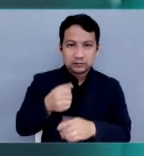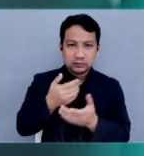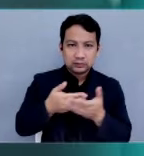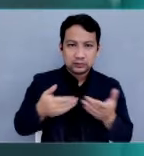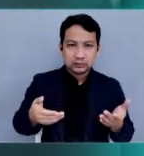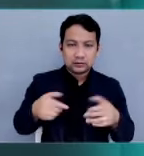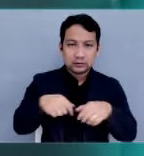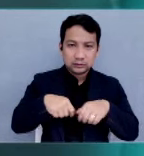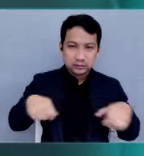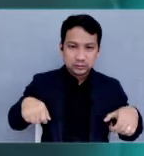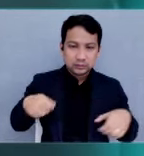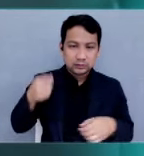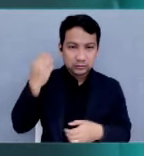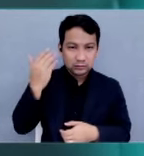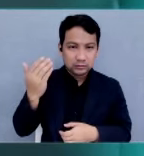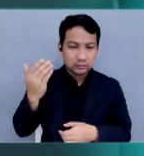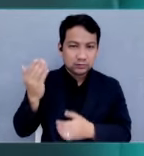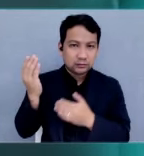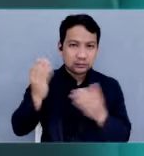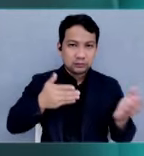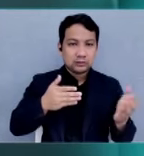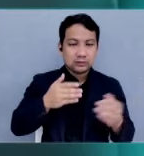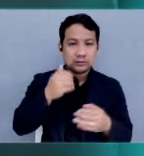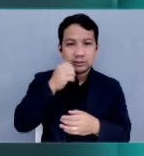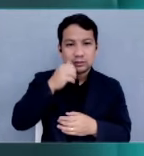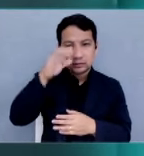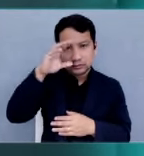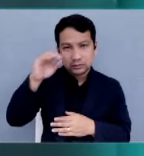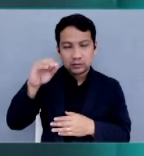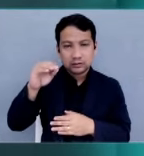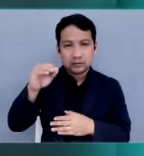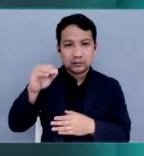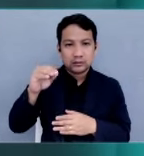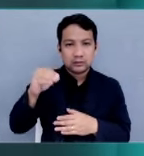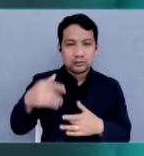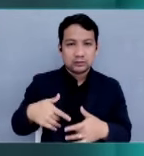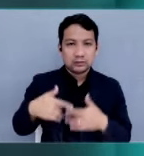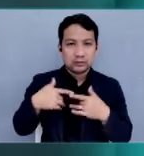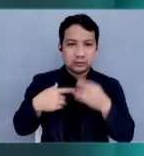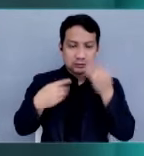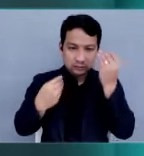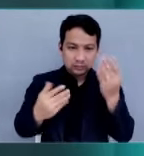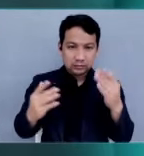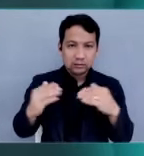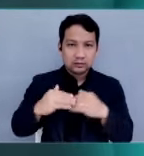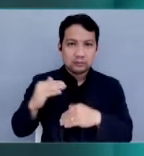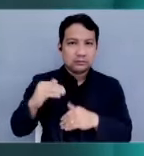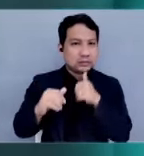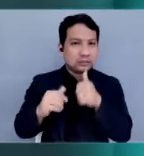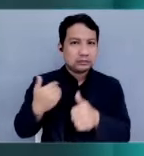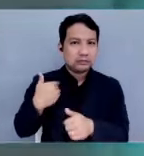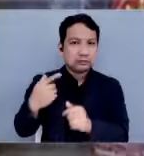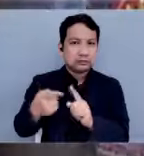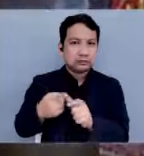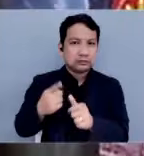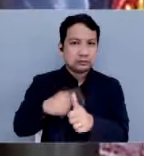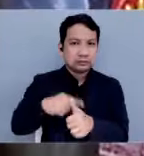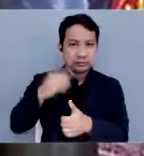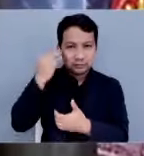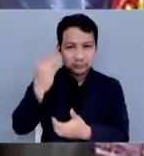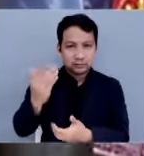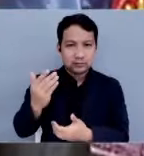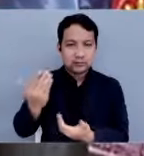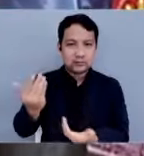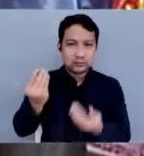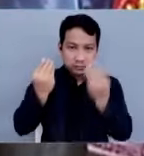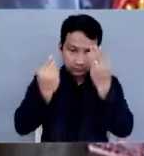pananaksak. Tinakbo na rin sa ospital ang biktima at nagpapagaling na. Hindi raw ito ang unang beses na nagtalo ang dalawa. Ayon po sa